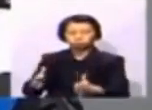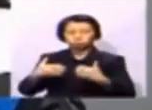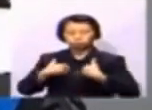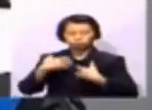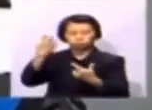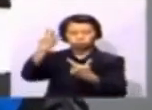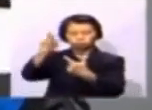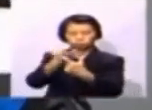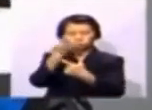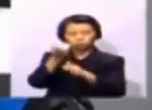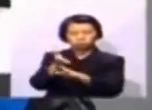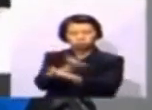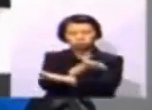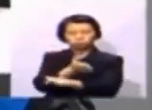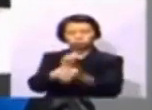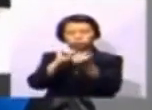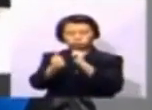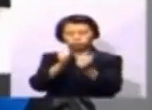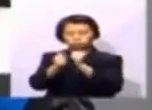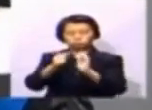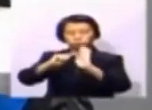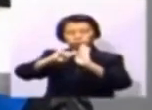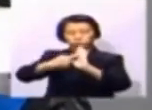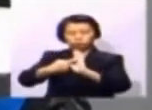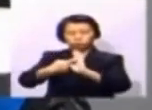4 bulan sebelum temasya bermula.